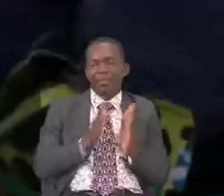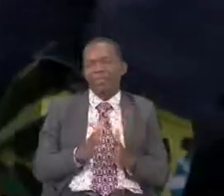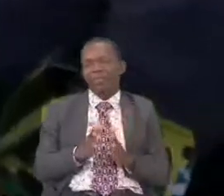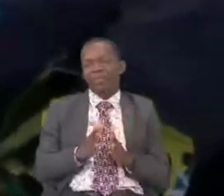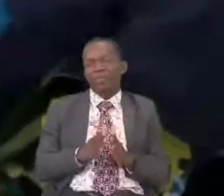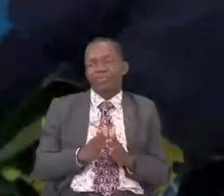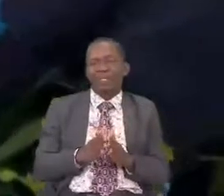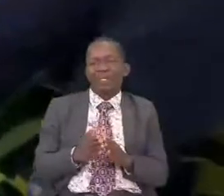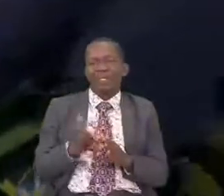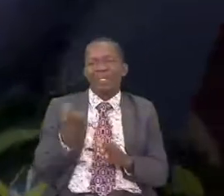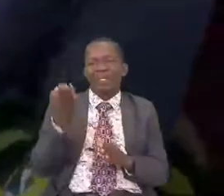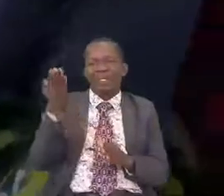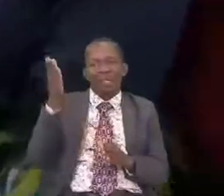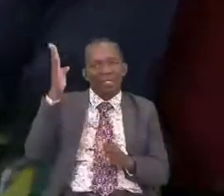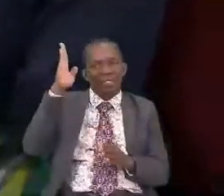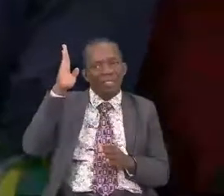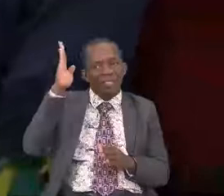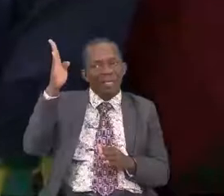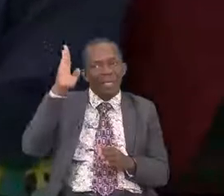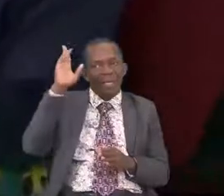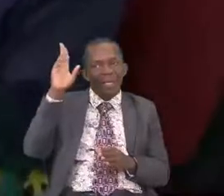tiendra devant toi